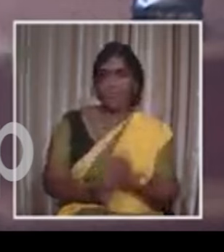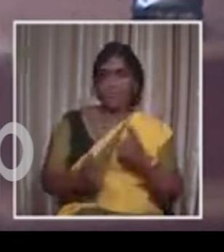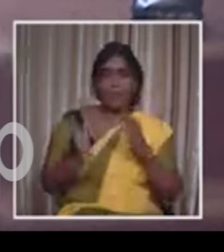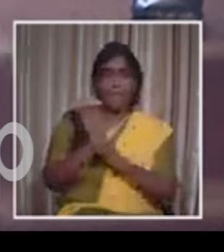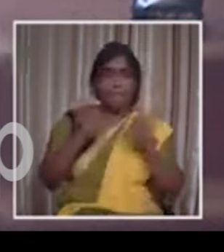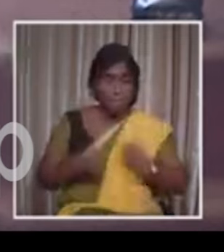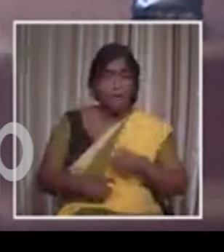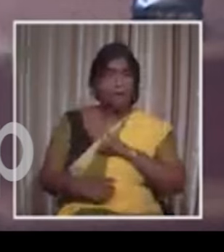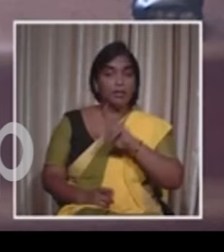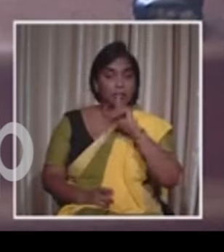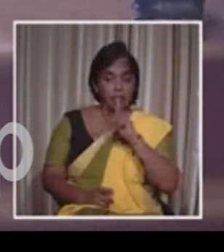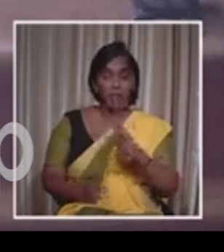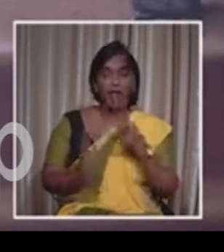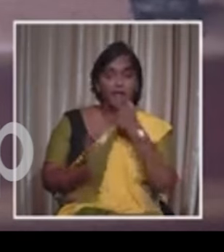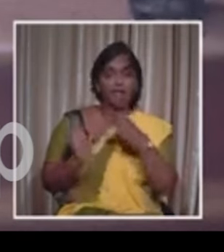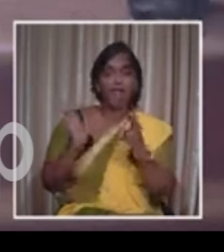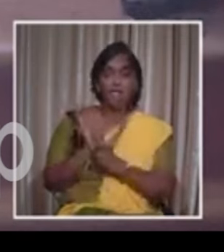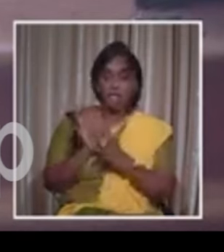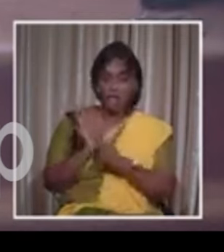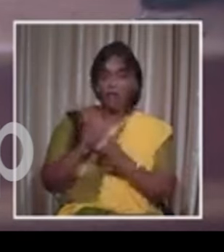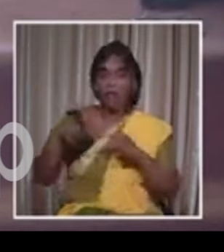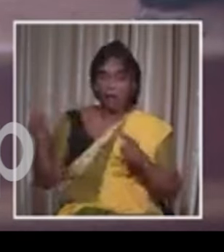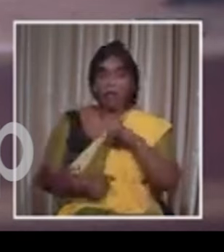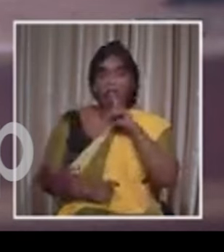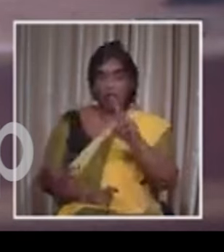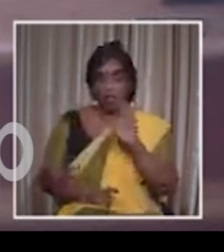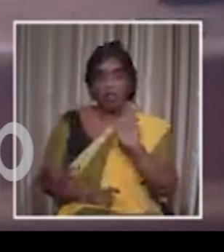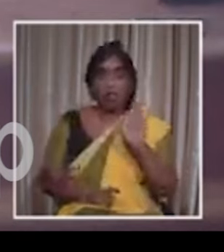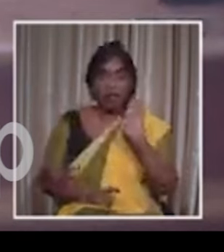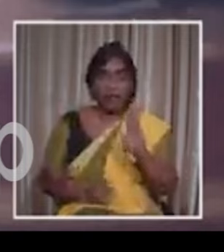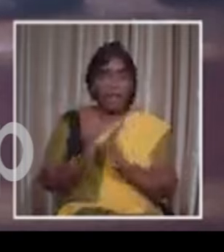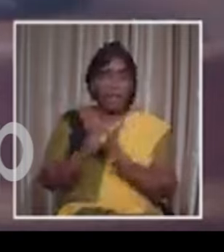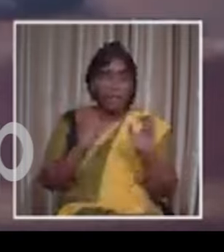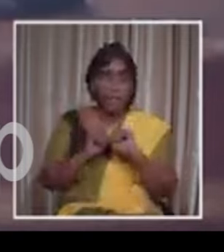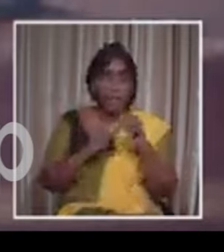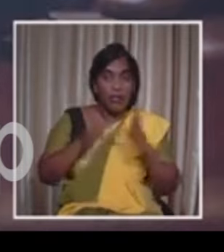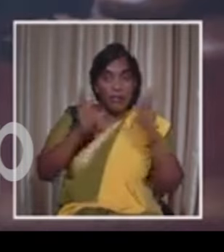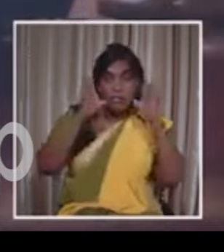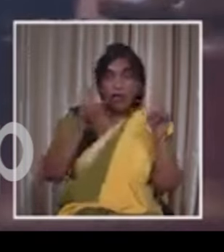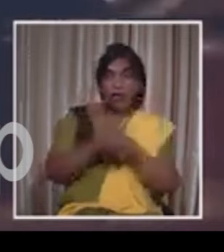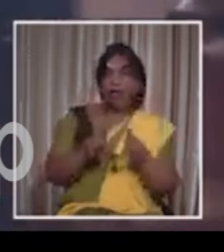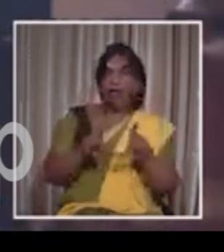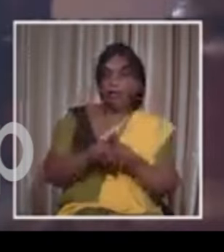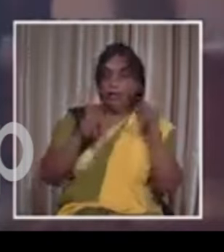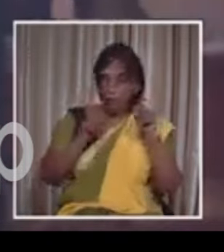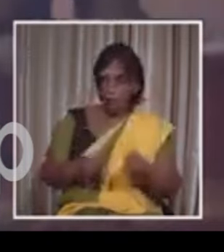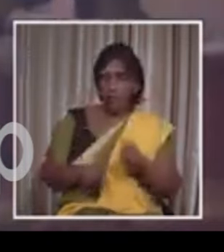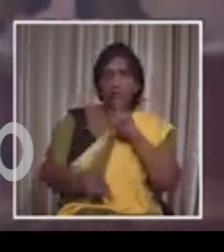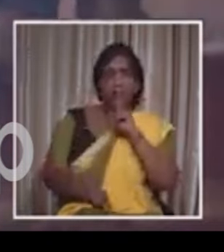රාජපක්ෂ මහත්තයා කියනකොට විමල් වීරවංශ මහත්තයා ආපැත්තෙන් දැන් ඒ කතාව කිව්වා හැබැයි මාධ්‍ය නිර්මාණය කරා රකුසේ දැනුත් මං ආගෙන